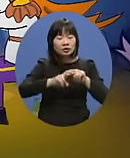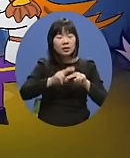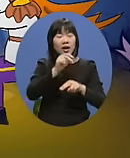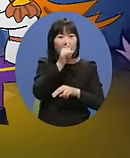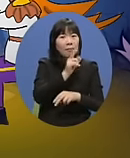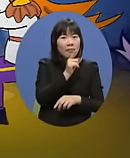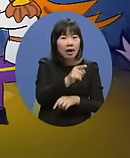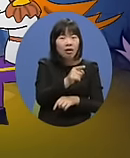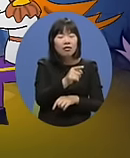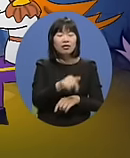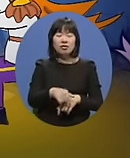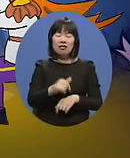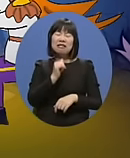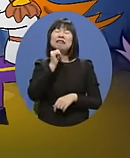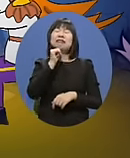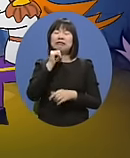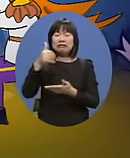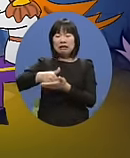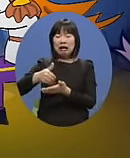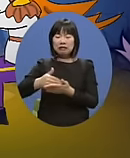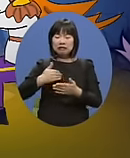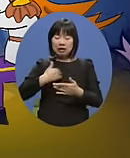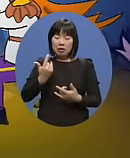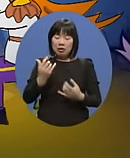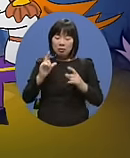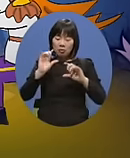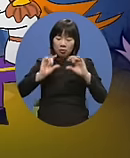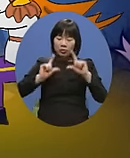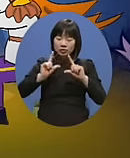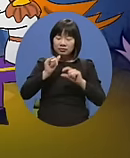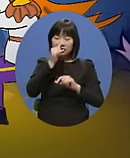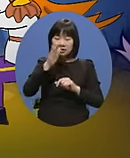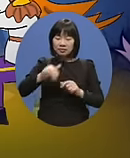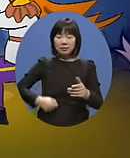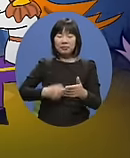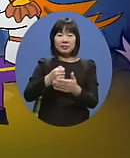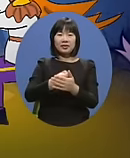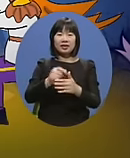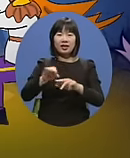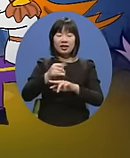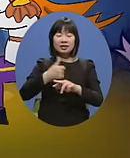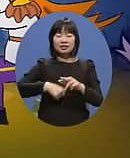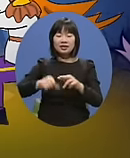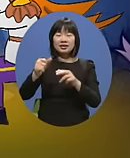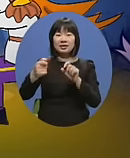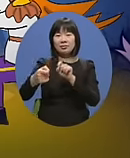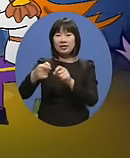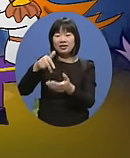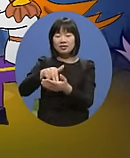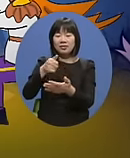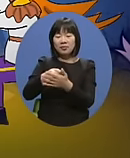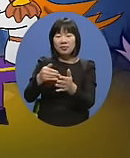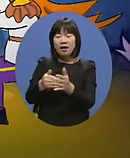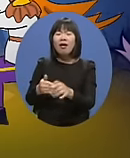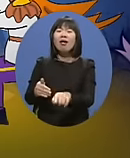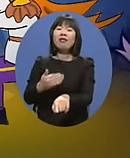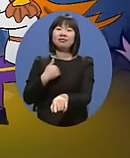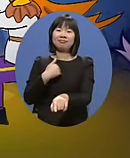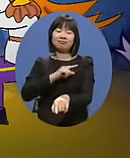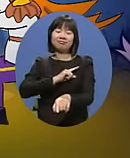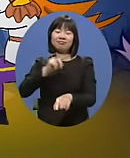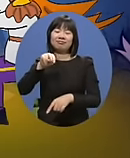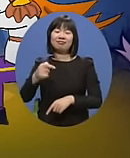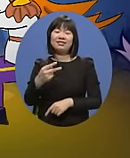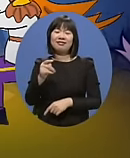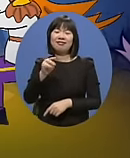누더기 옷에 초라한 내 모습이었지만 용기를 내서 왕자님 앞에 서기로 했습니다. 왕자님, 제가 바로